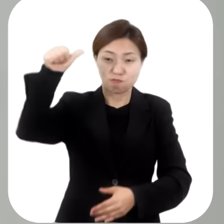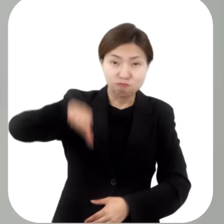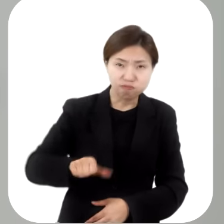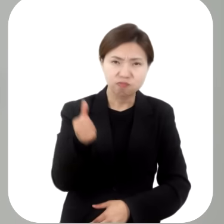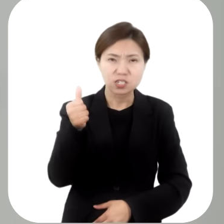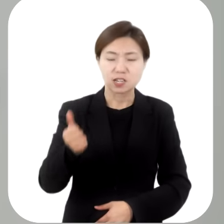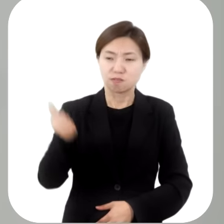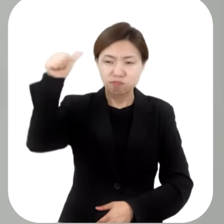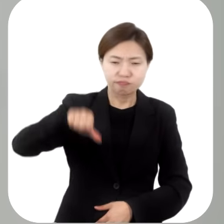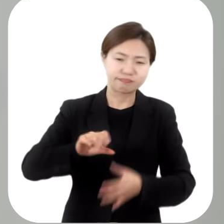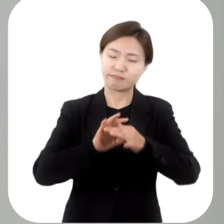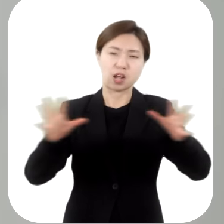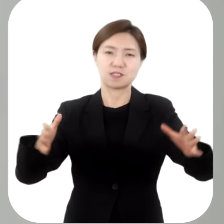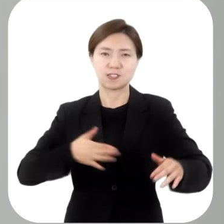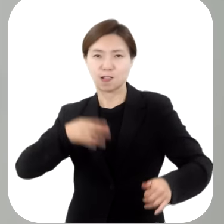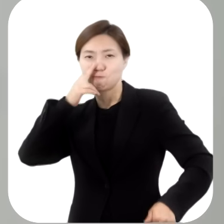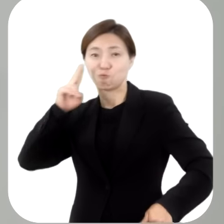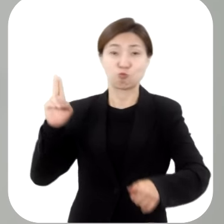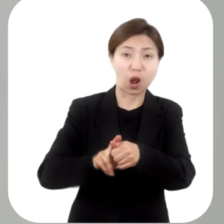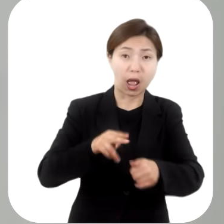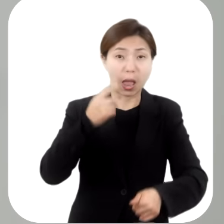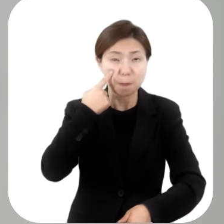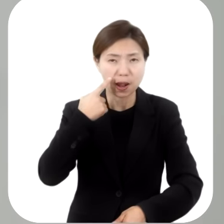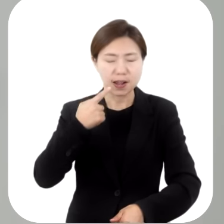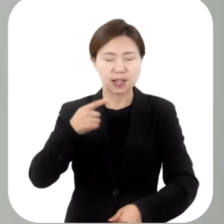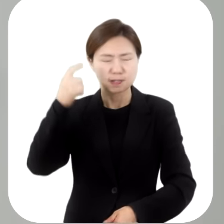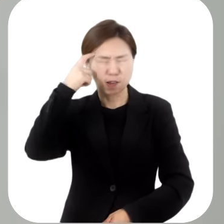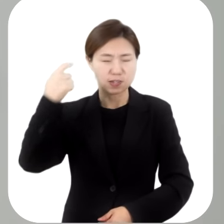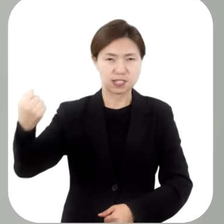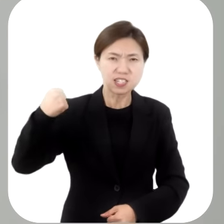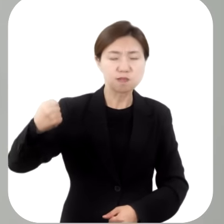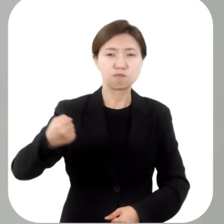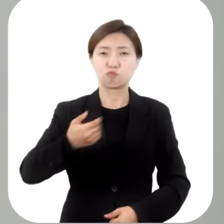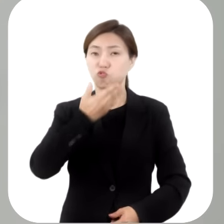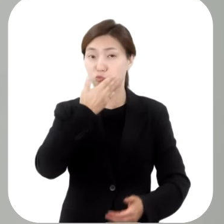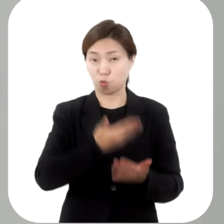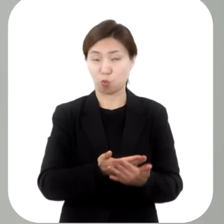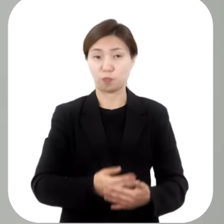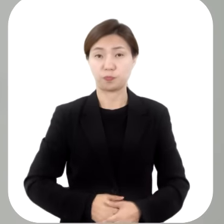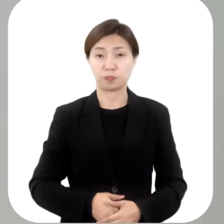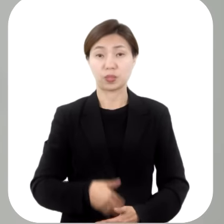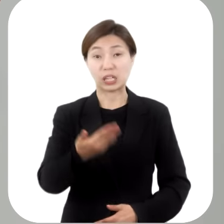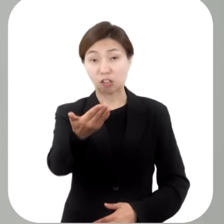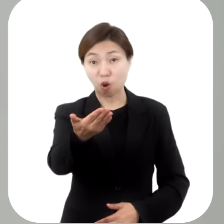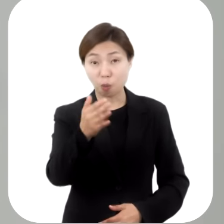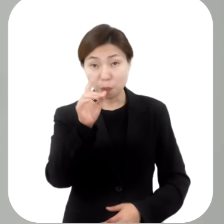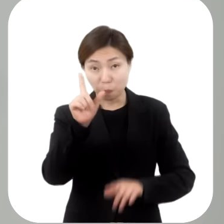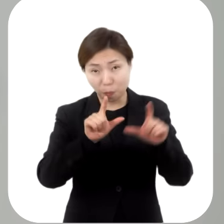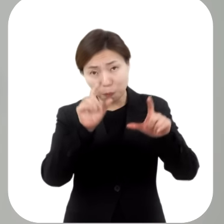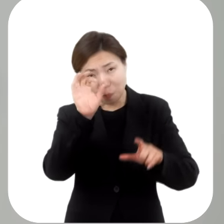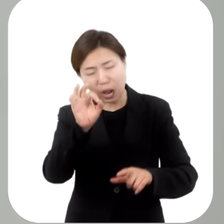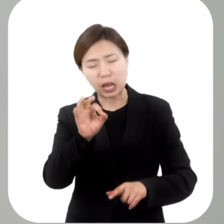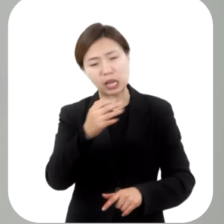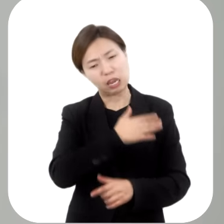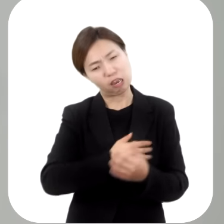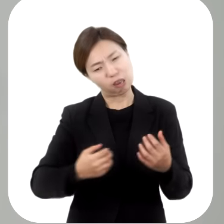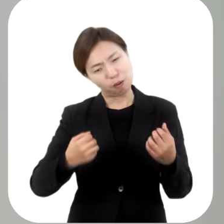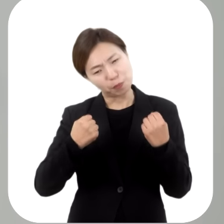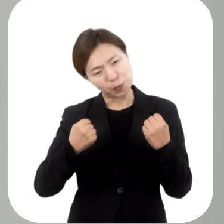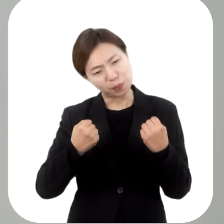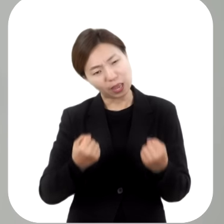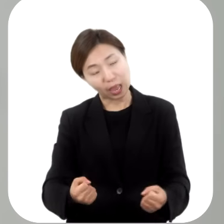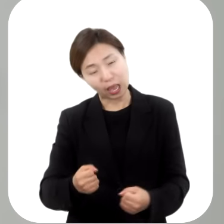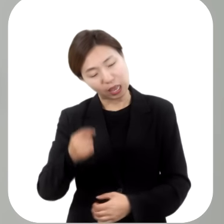살든 망하든 흥하든 해보겠다 하면 그건 이제 정신력도 좀 강해야 되고요. 그런데 자기는 지금